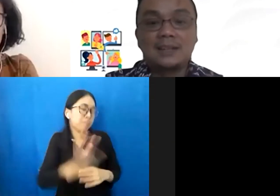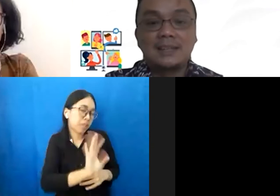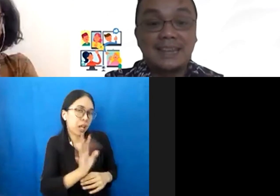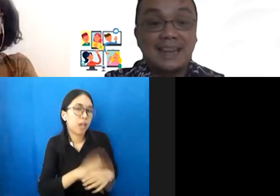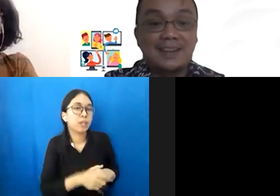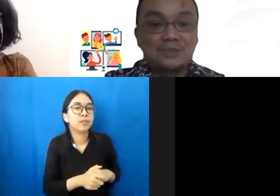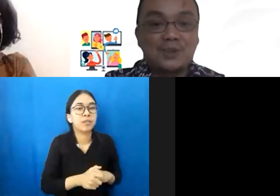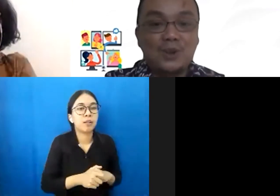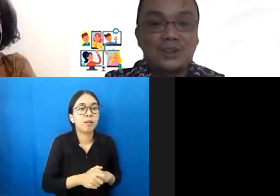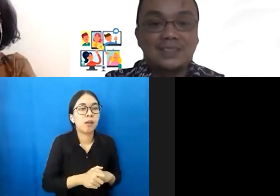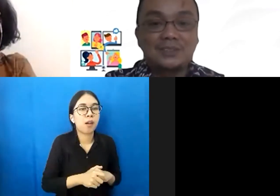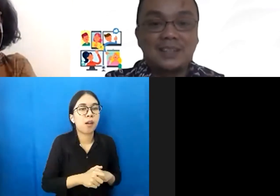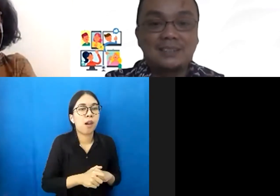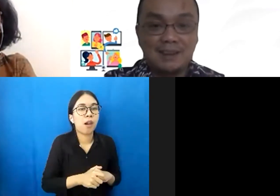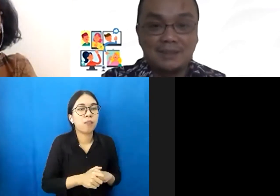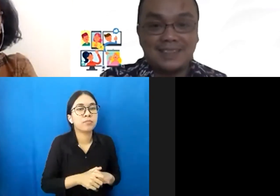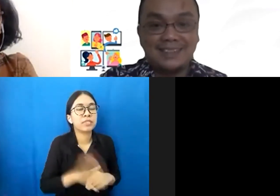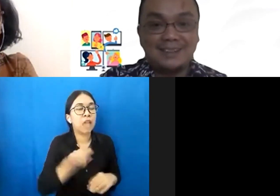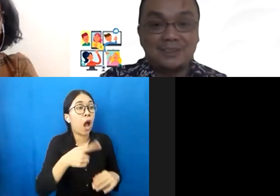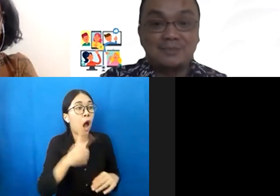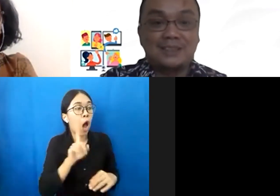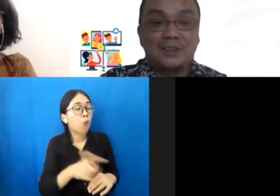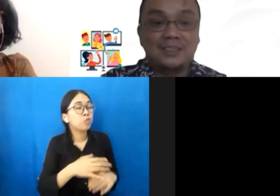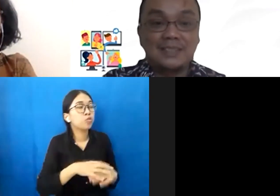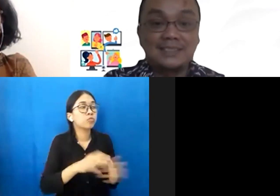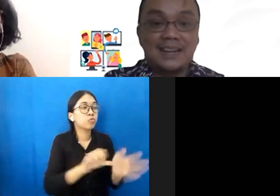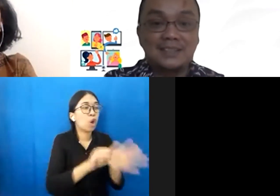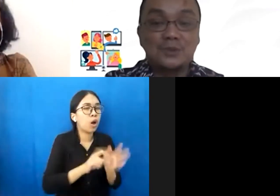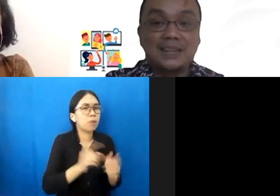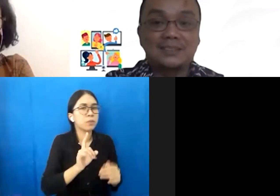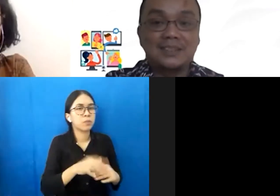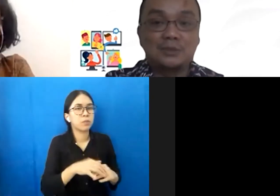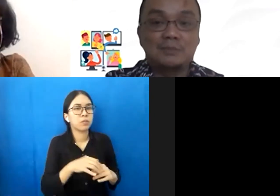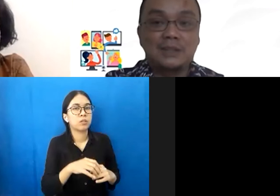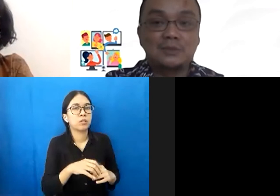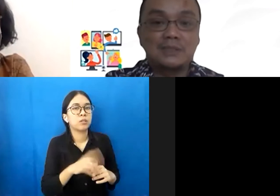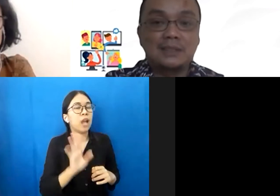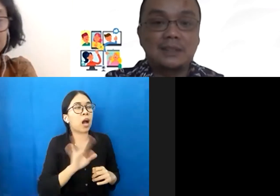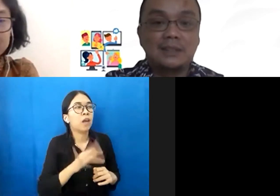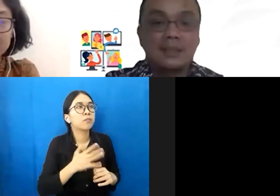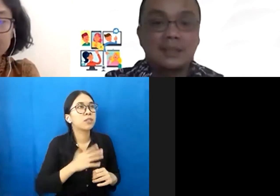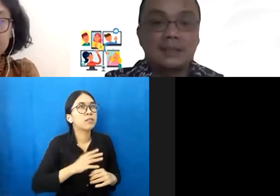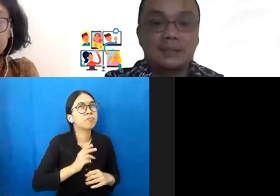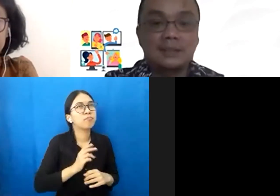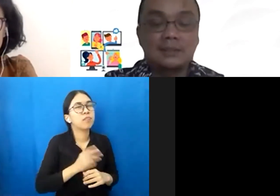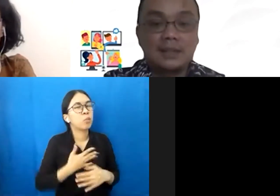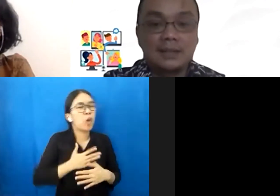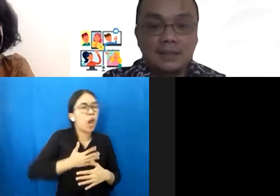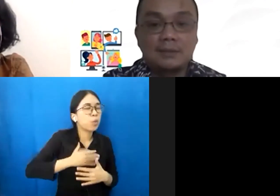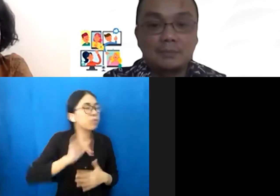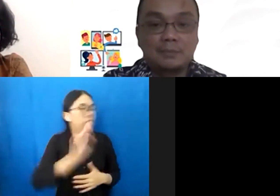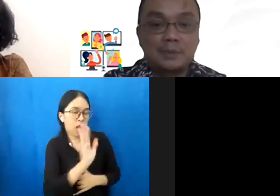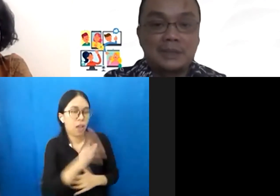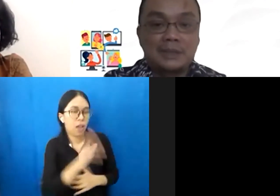wah saya yang harus menolong gitu, dan kenapa saya yang harus minta tolong. Jadi jangan sungkan gitu ya untuk melakukan misalnya